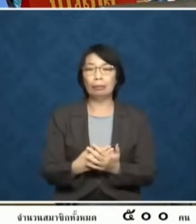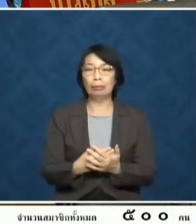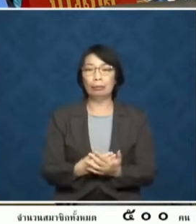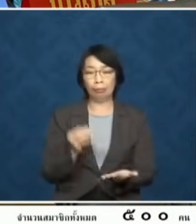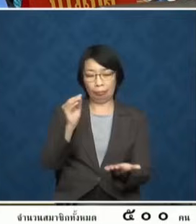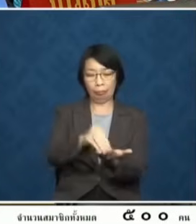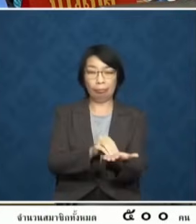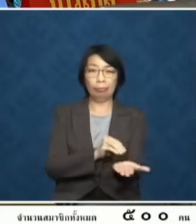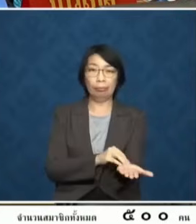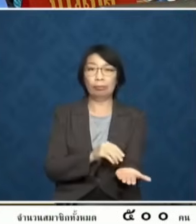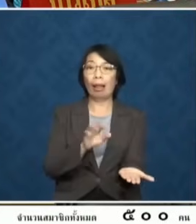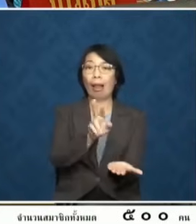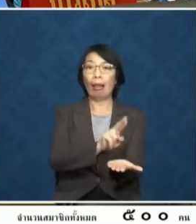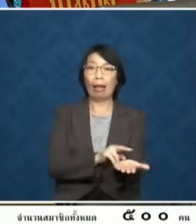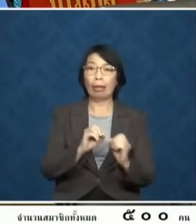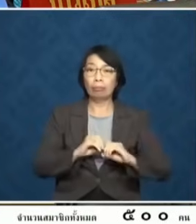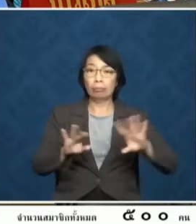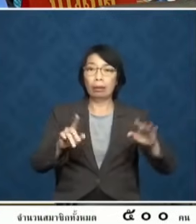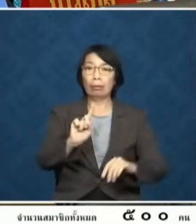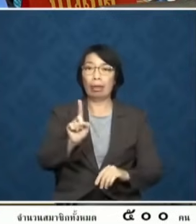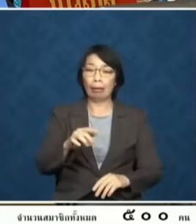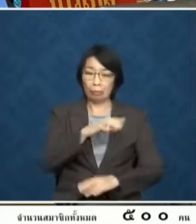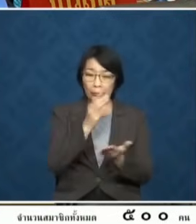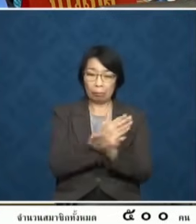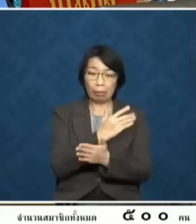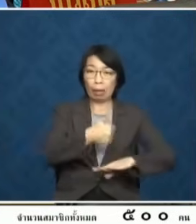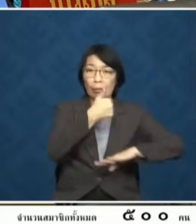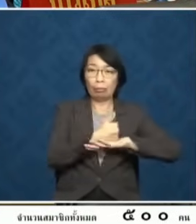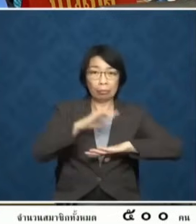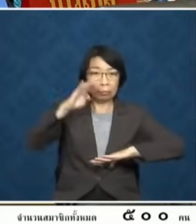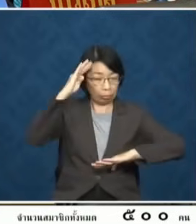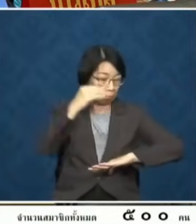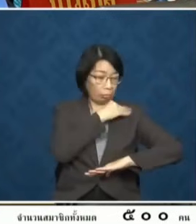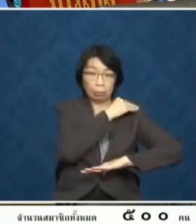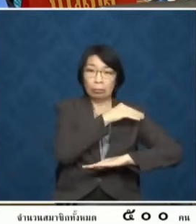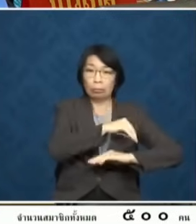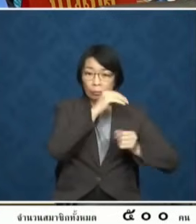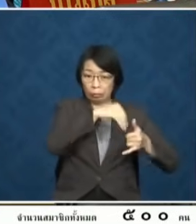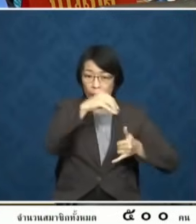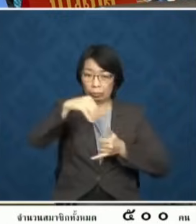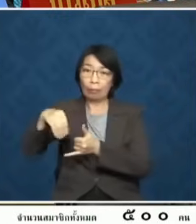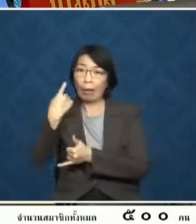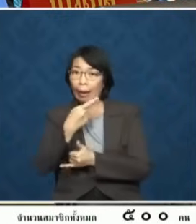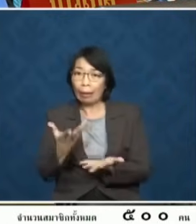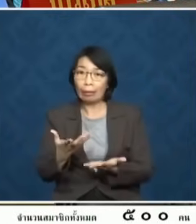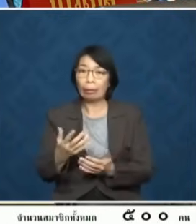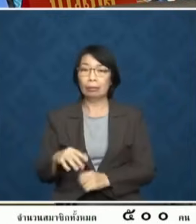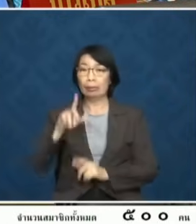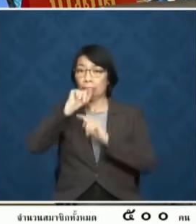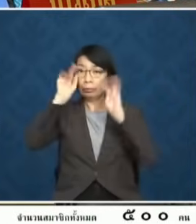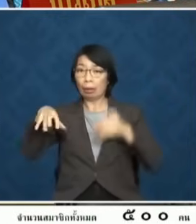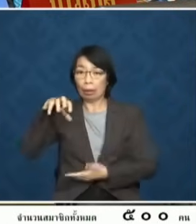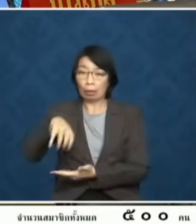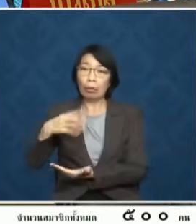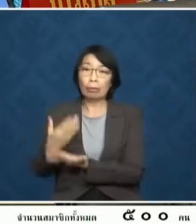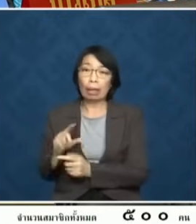ต่อสาธารณะค่ะว่าจะจัดสรรให้นายพลคนใดและกองทัพได้ไปเท่าไหร่กรมธนารักษ์จะได้ไปในสัดส่วน